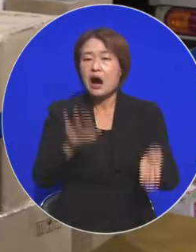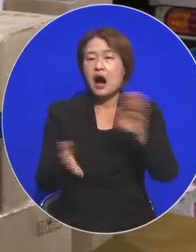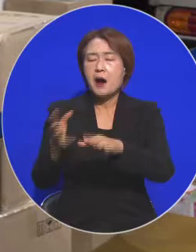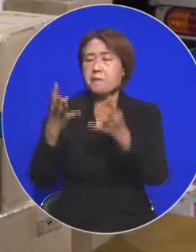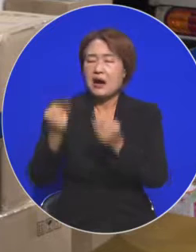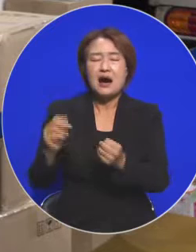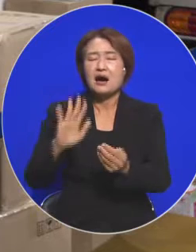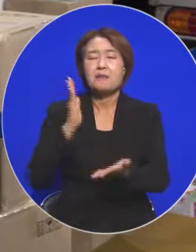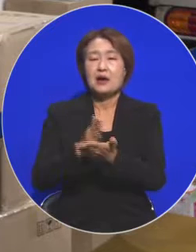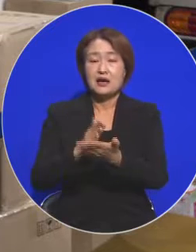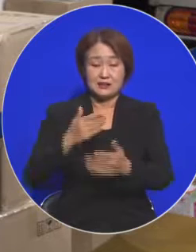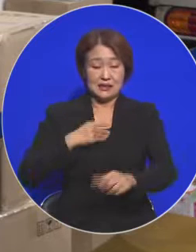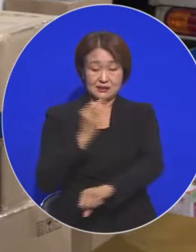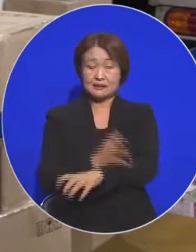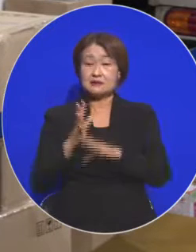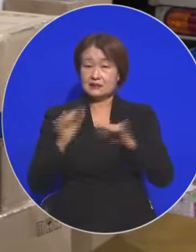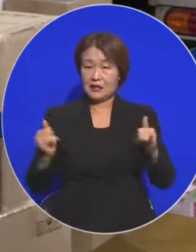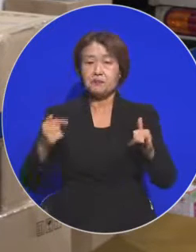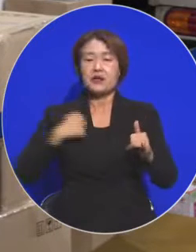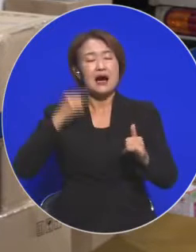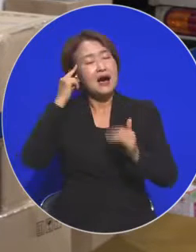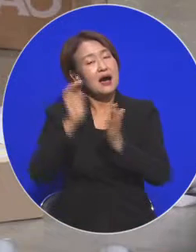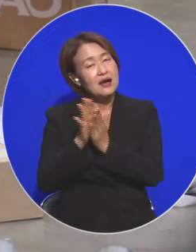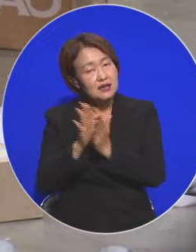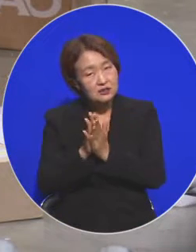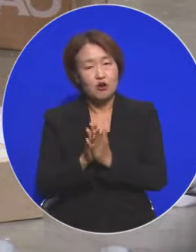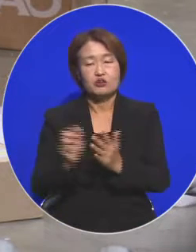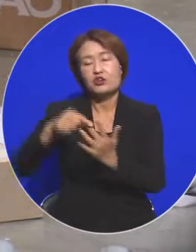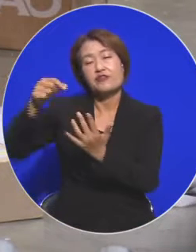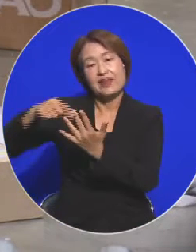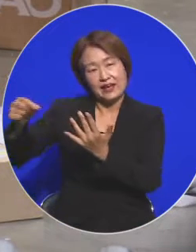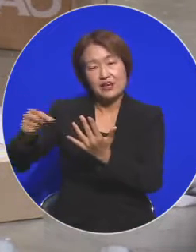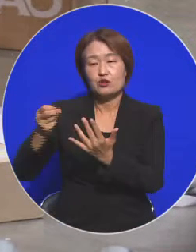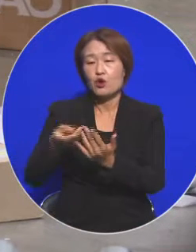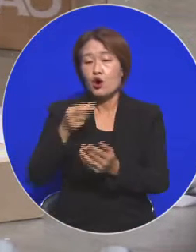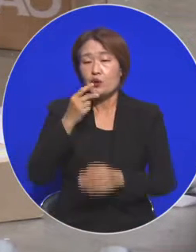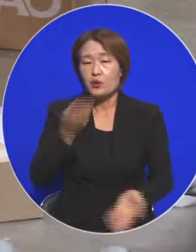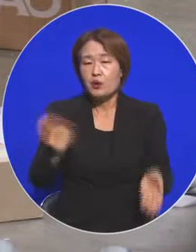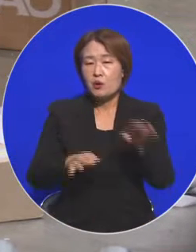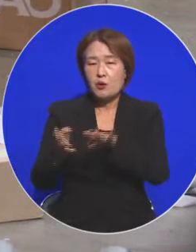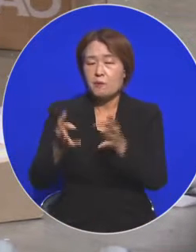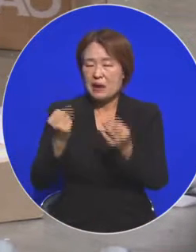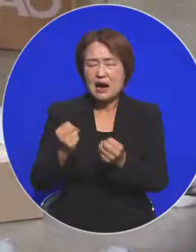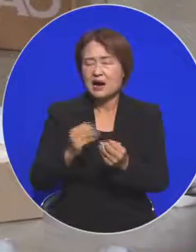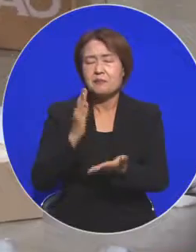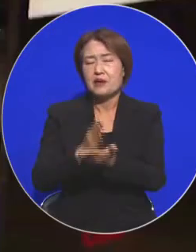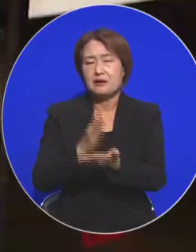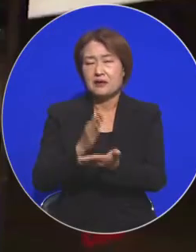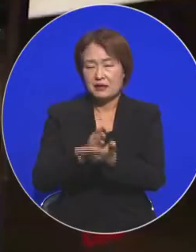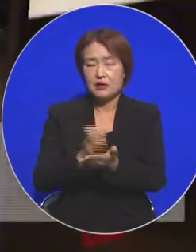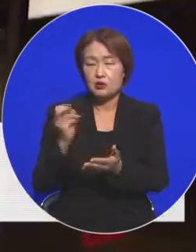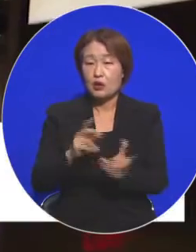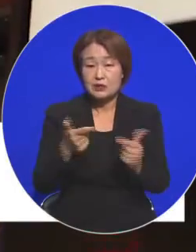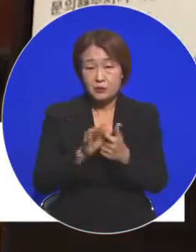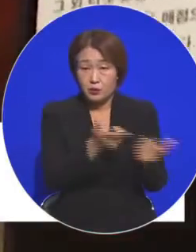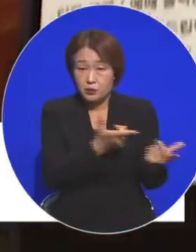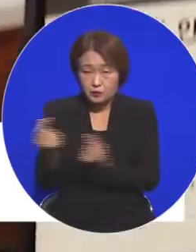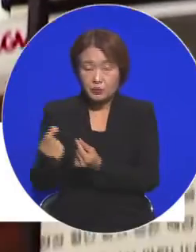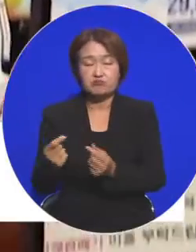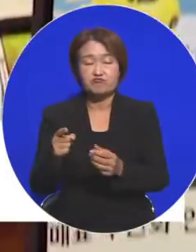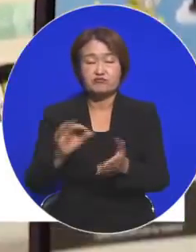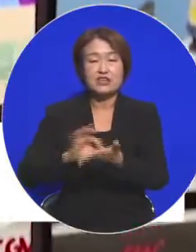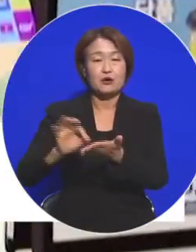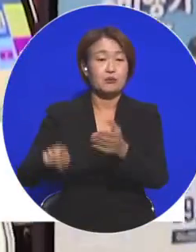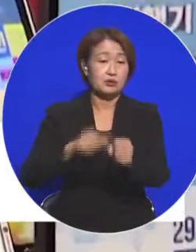있게 하고 회수 비용 등 물류비 절감을 위한 다회용 택배 상자 공동 활용 모델도 마련합니다. 아울러 배달